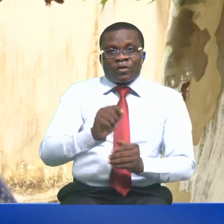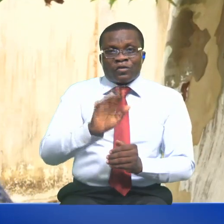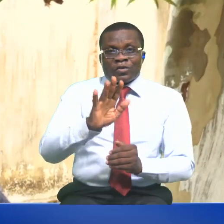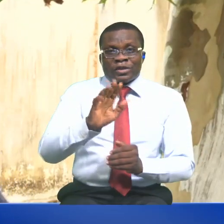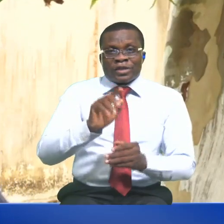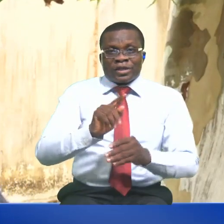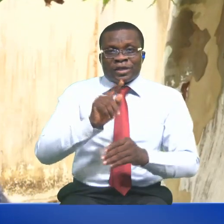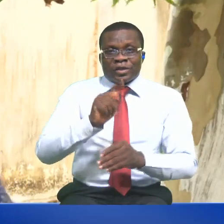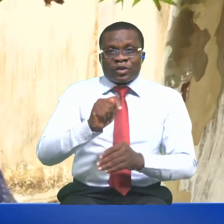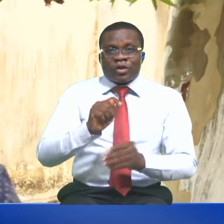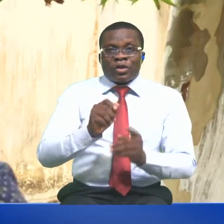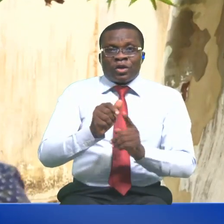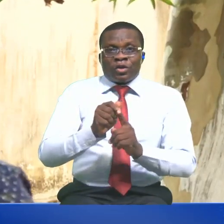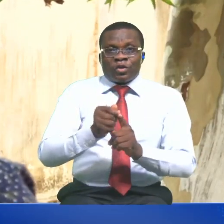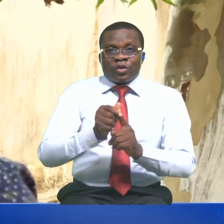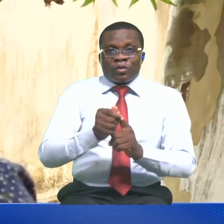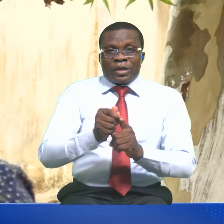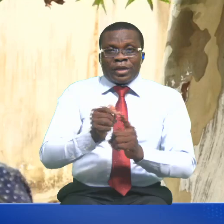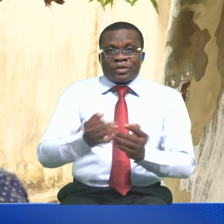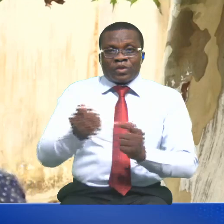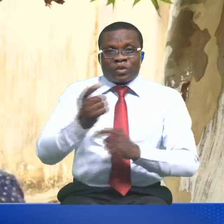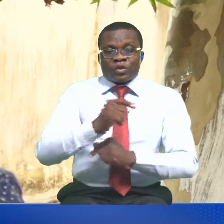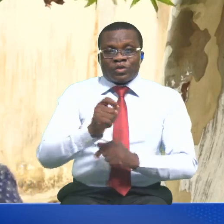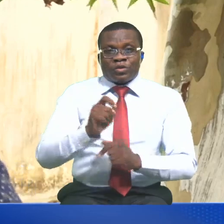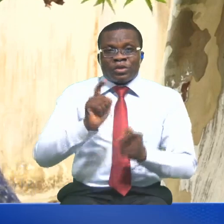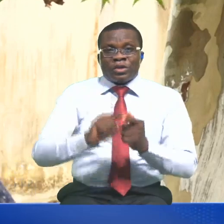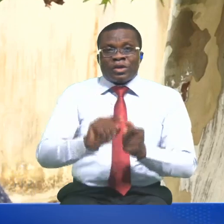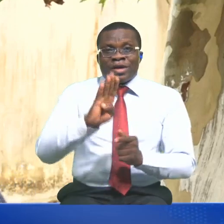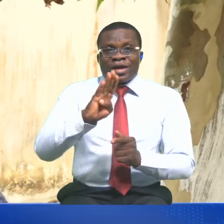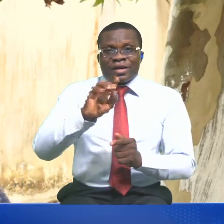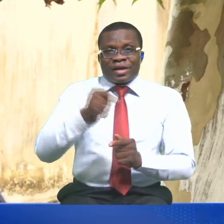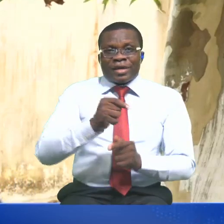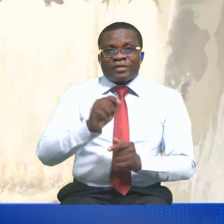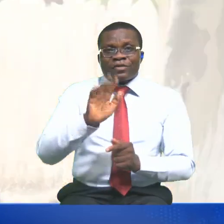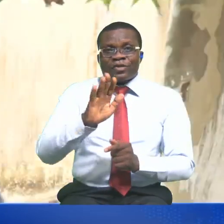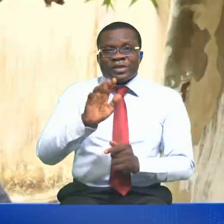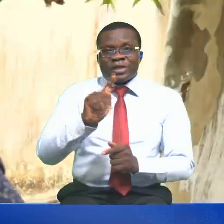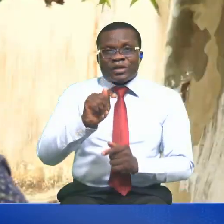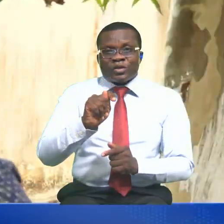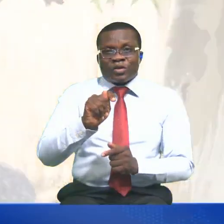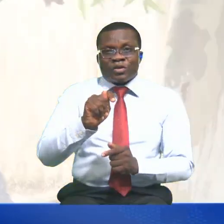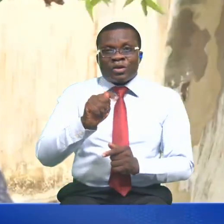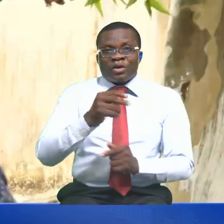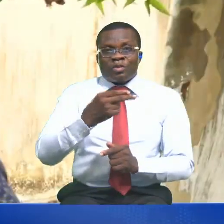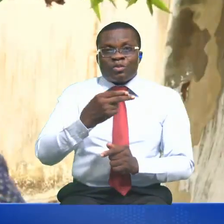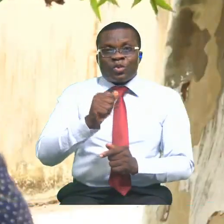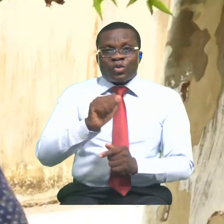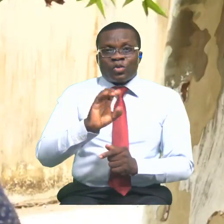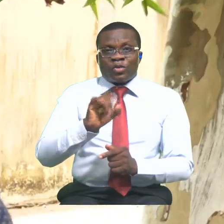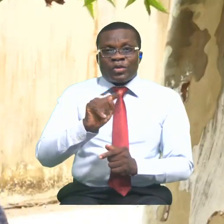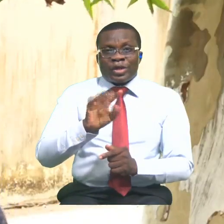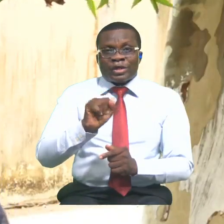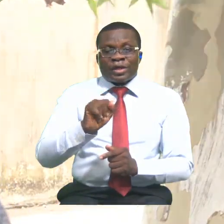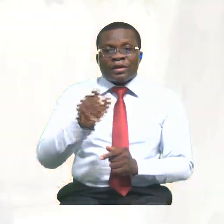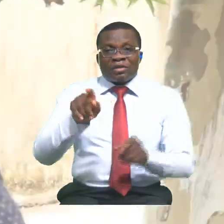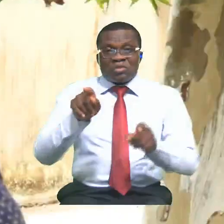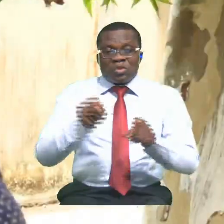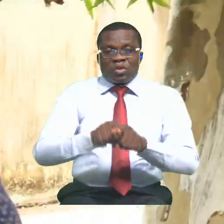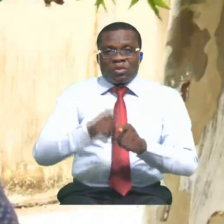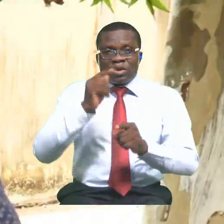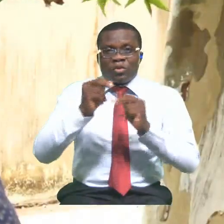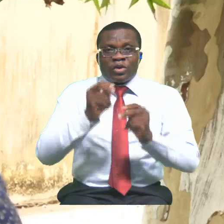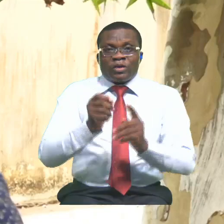tonnes de maïs aujourd'hui à 4,5 tonnes à l'hectare. Il en est de même au niveau du